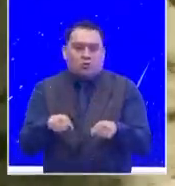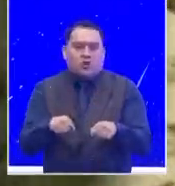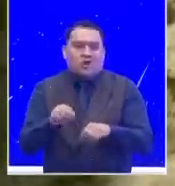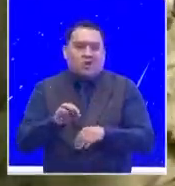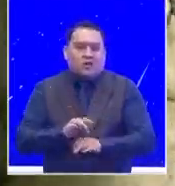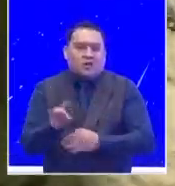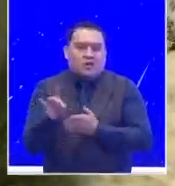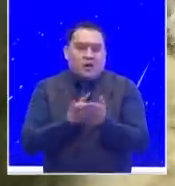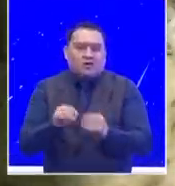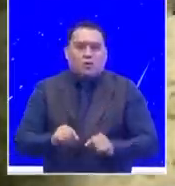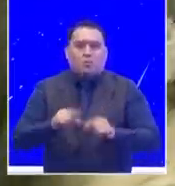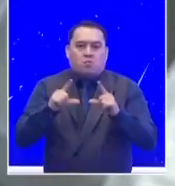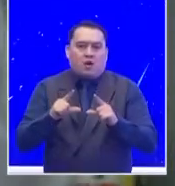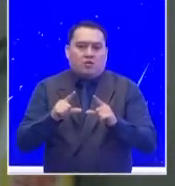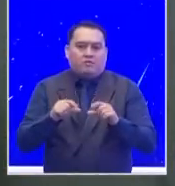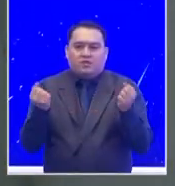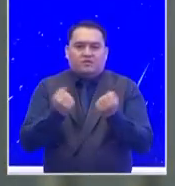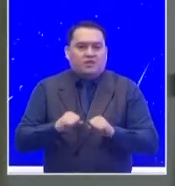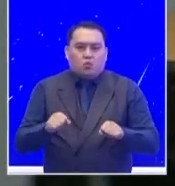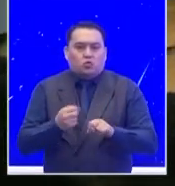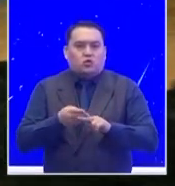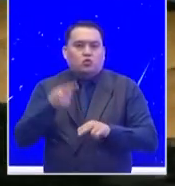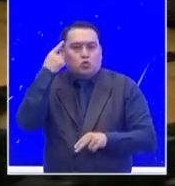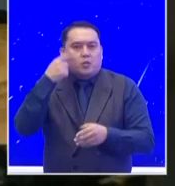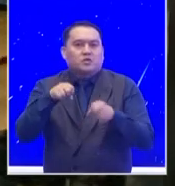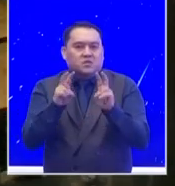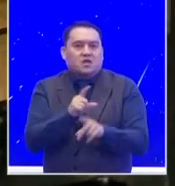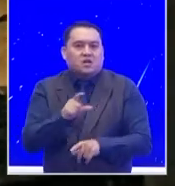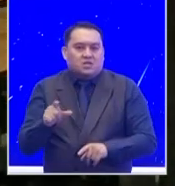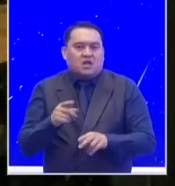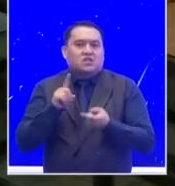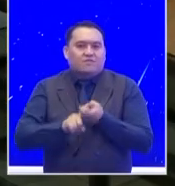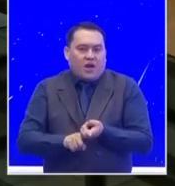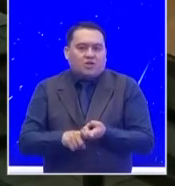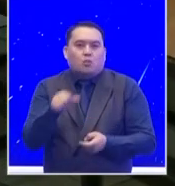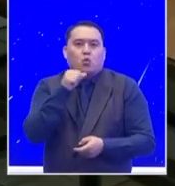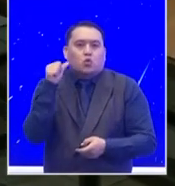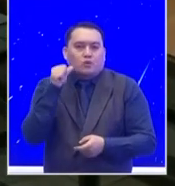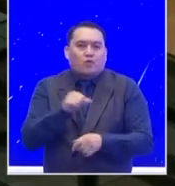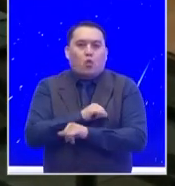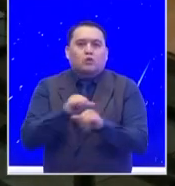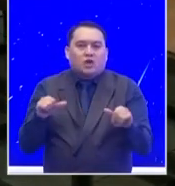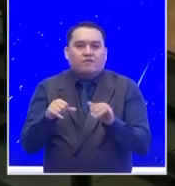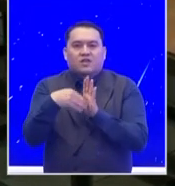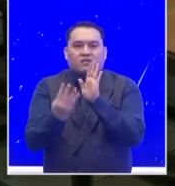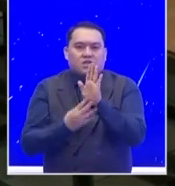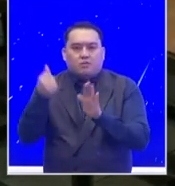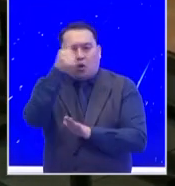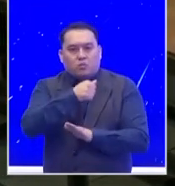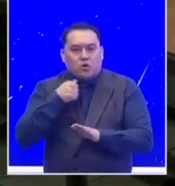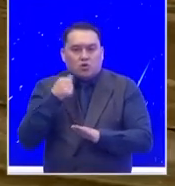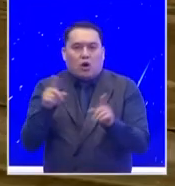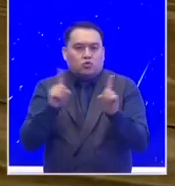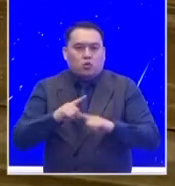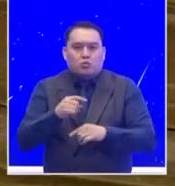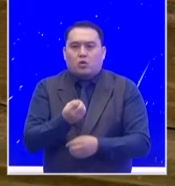резкого повышения стоимости товаров быть не должно, считают эксперты. Связано это с урожаем прошлого года. В